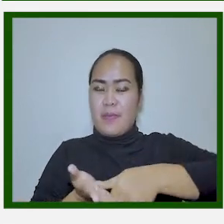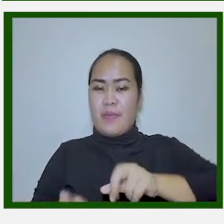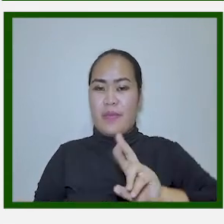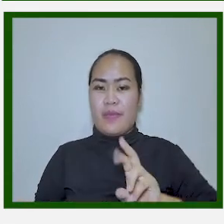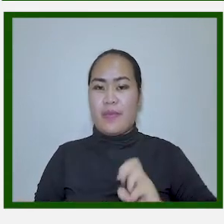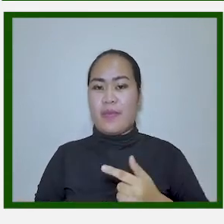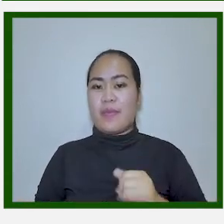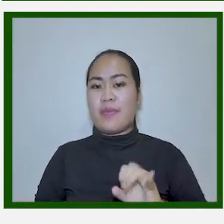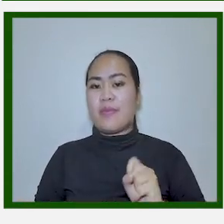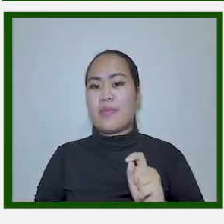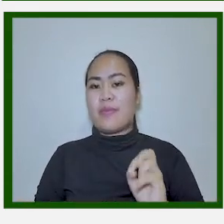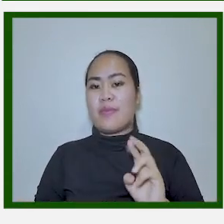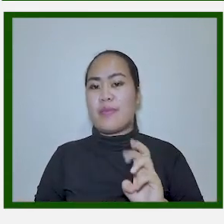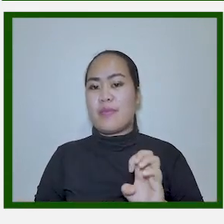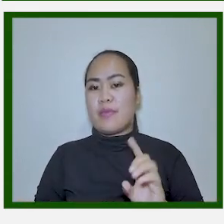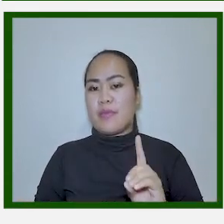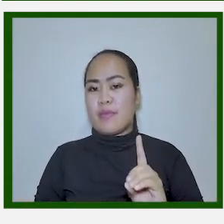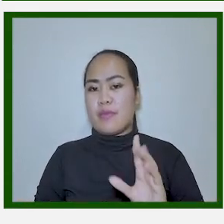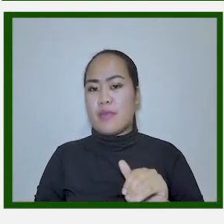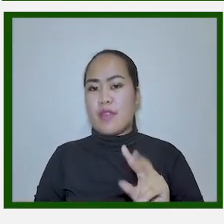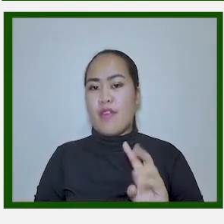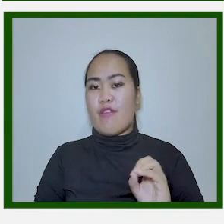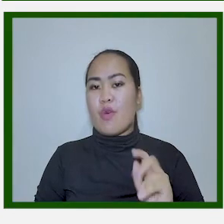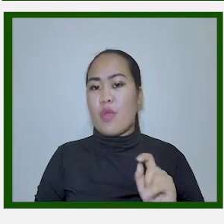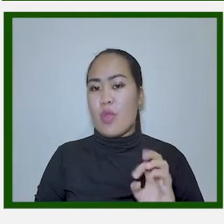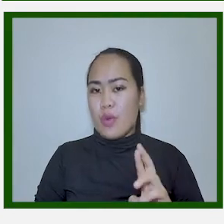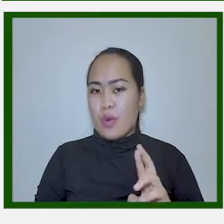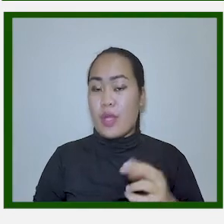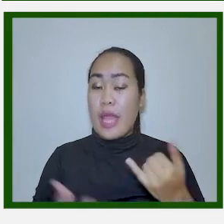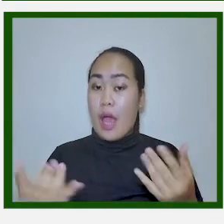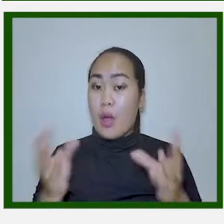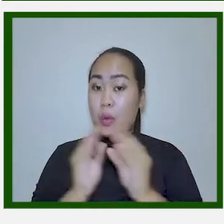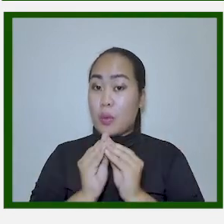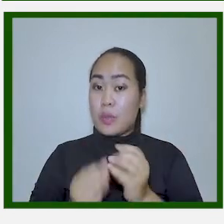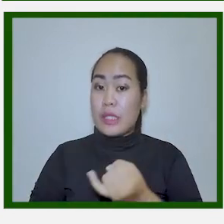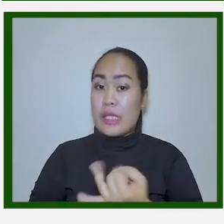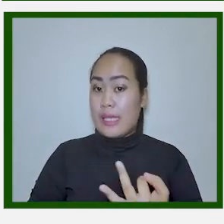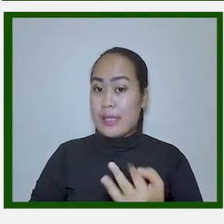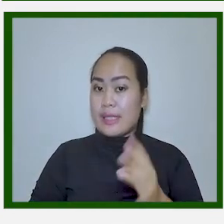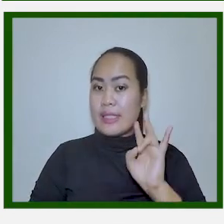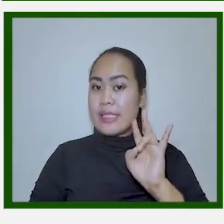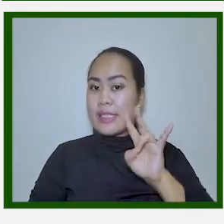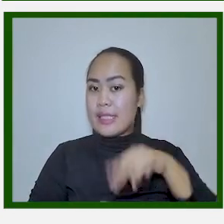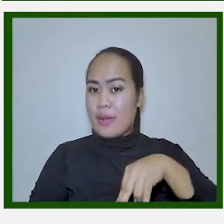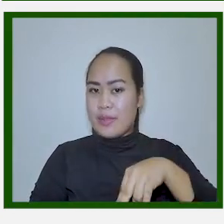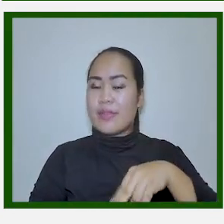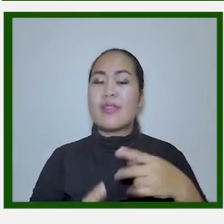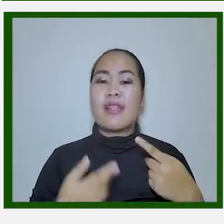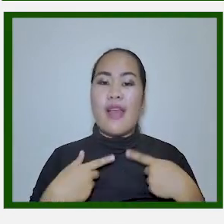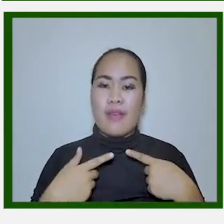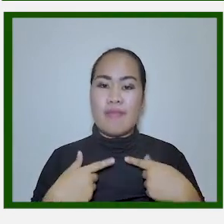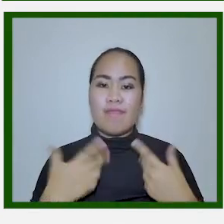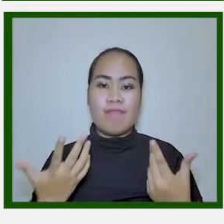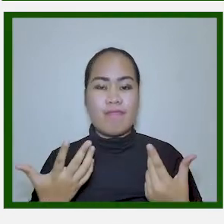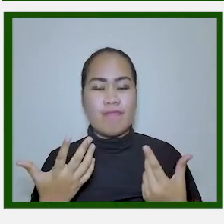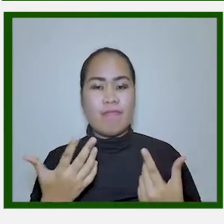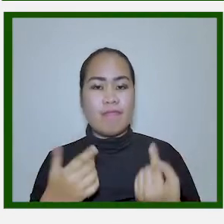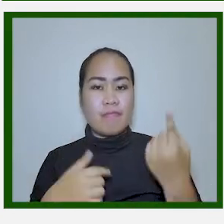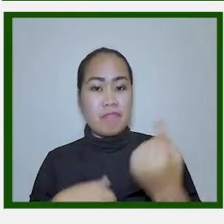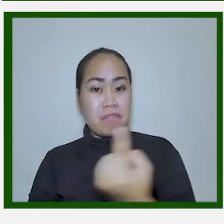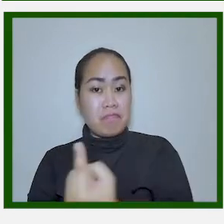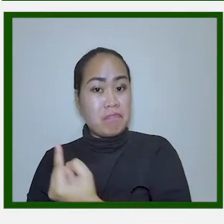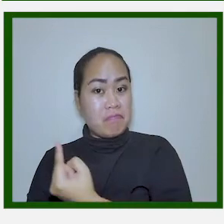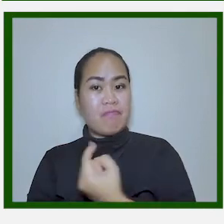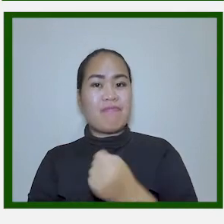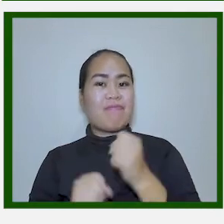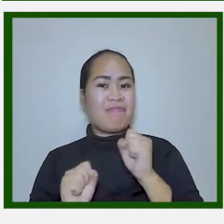in Barangay San Antonio. So ang bawat isang botante, ano, ay may nakalaan po 'yan na 10 kilo ng bigas, ano?